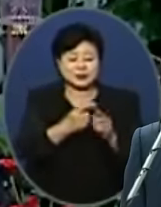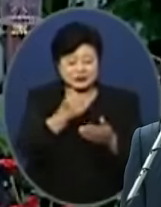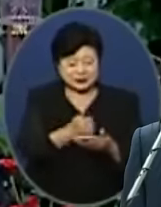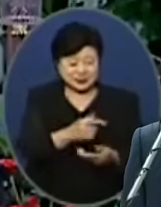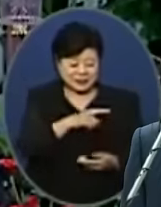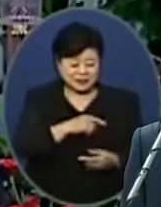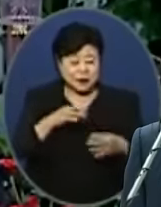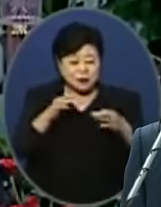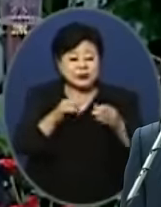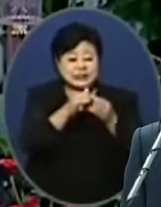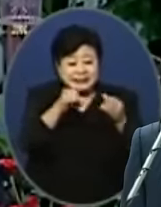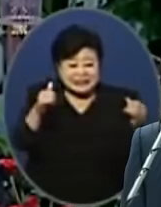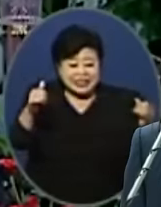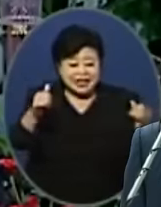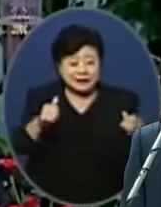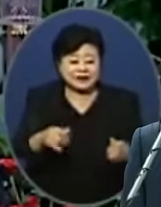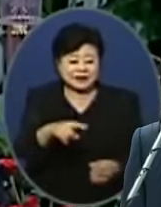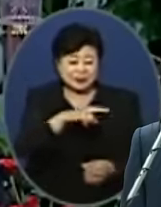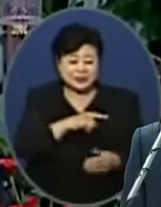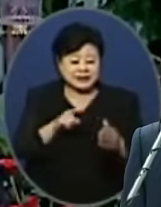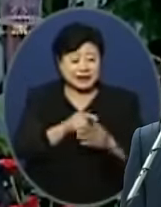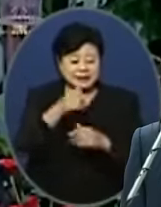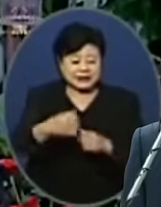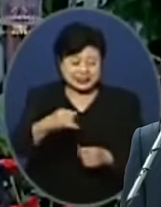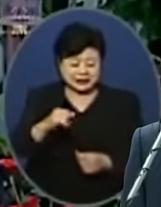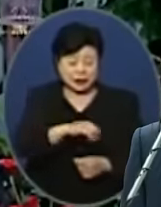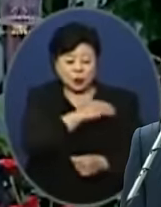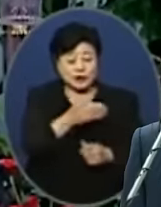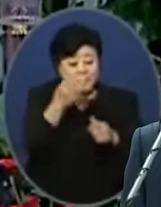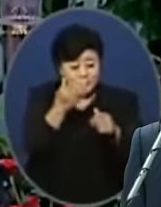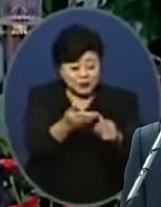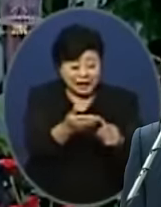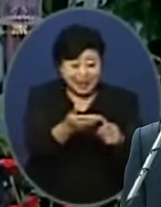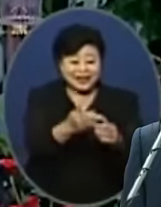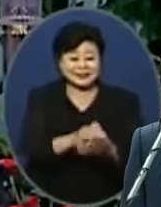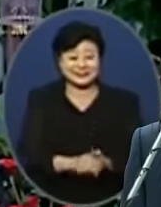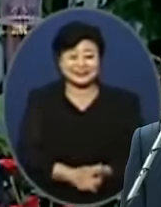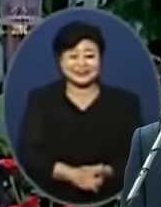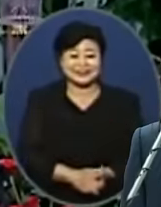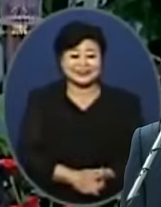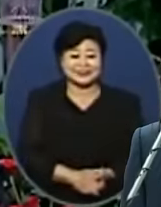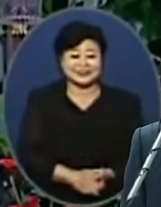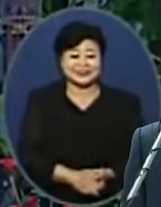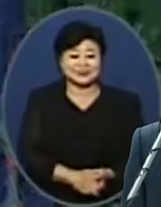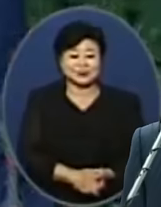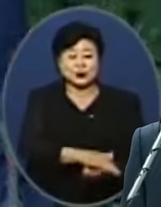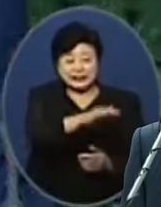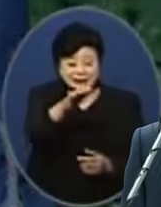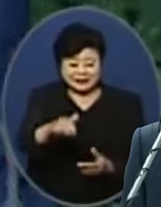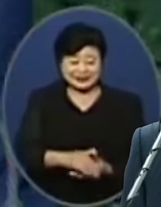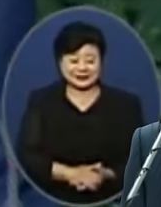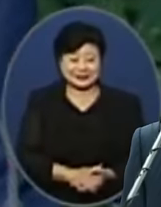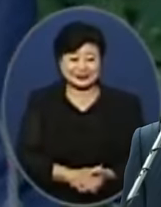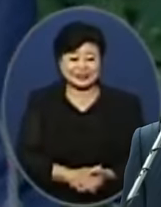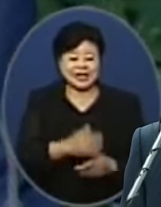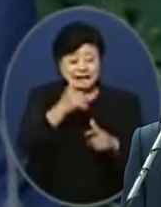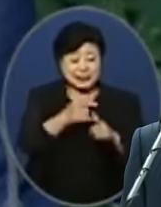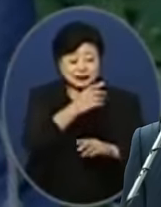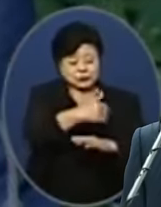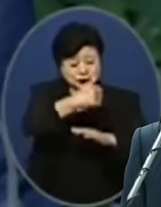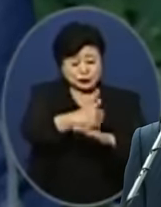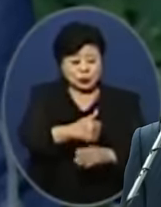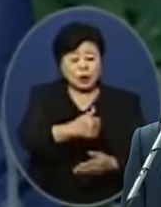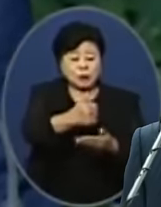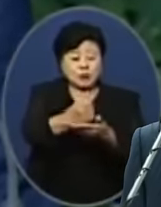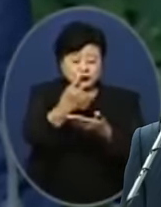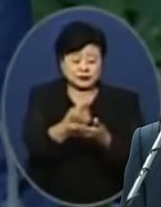곧 그 이름을 부르는 믿는 자들에게는 하나님의 자녀가 되는 권세를 주셨습니다. 우리는 예수 그리스도를